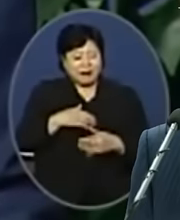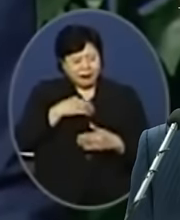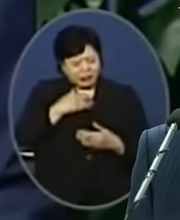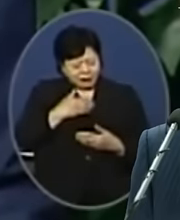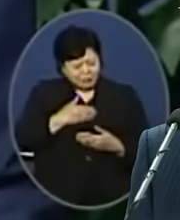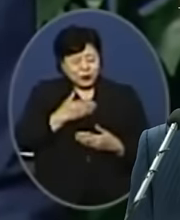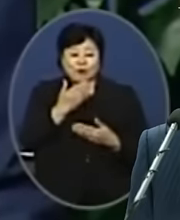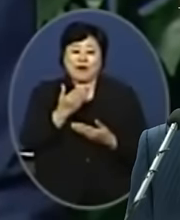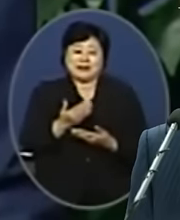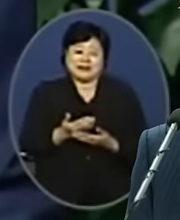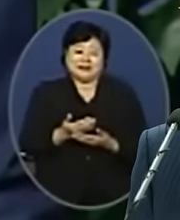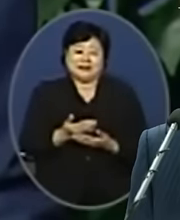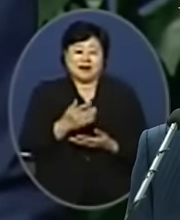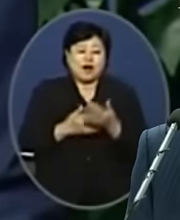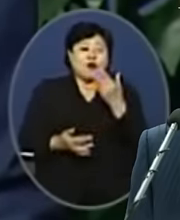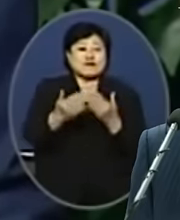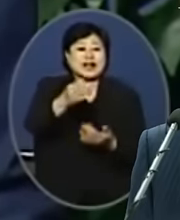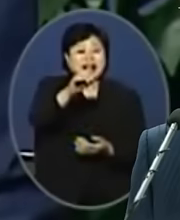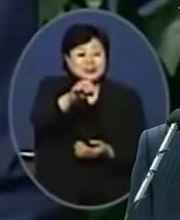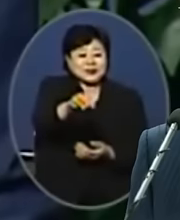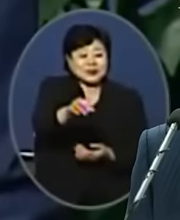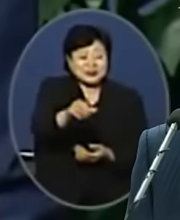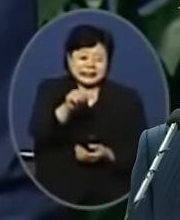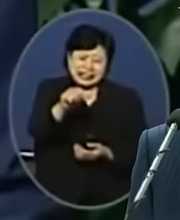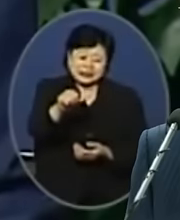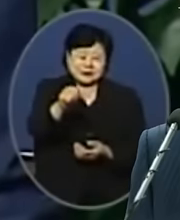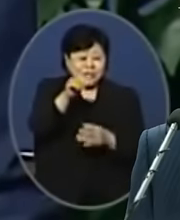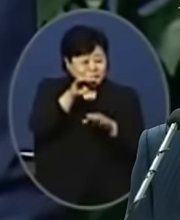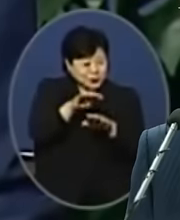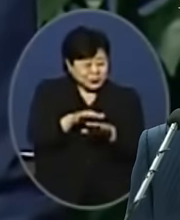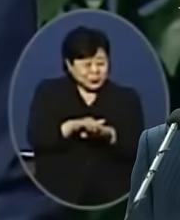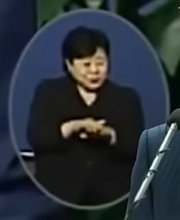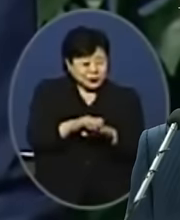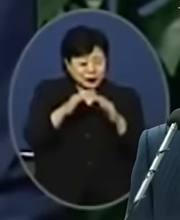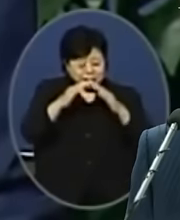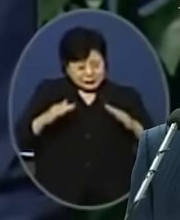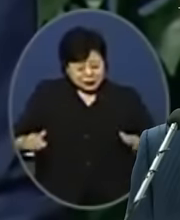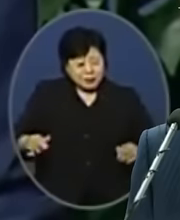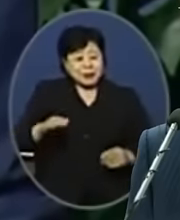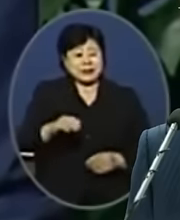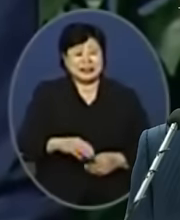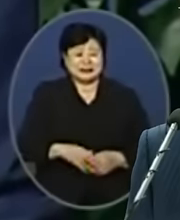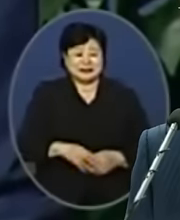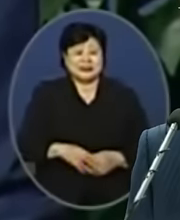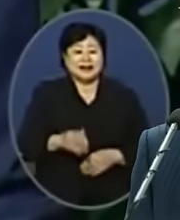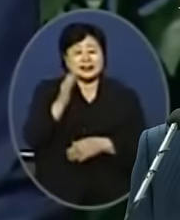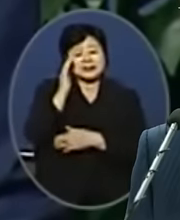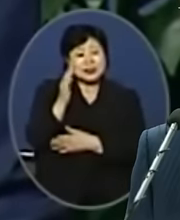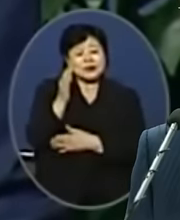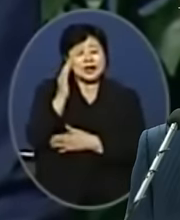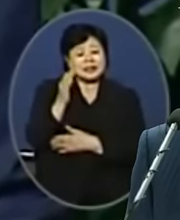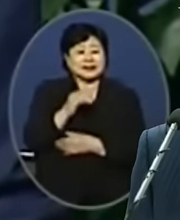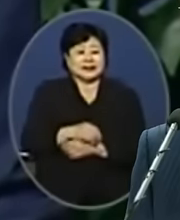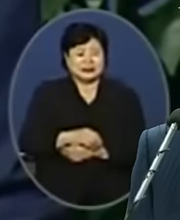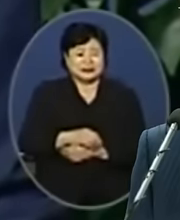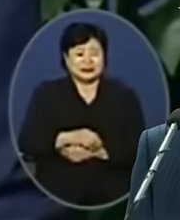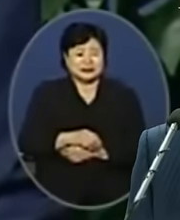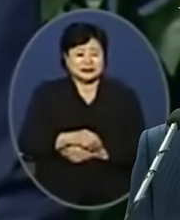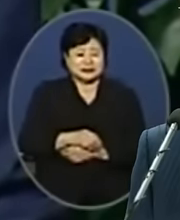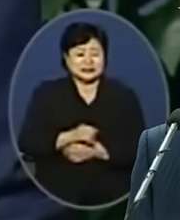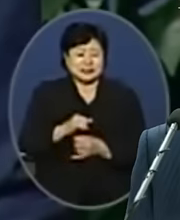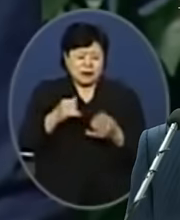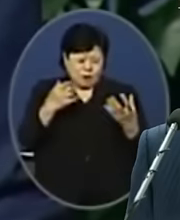돼요. 불광동에서 다섯 명 교인을 천막 밑에 모시고 설교할 때는 이런 일이